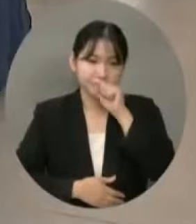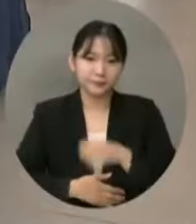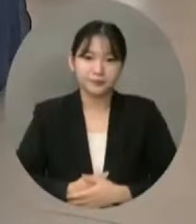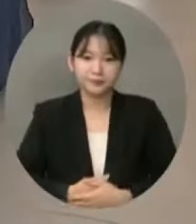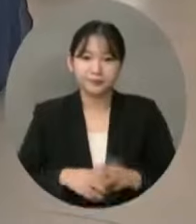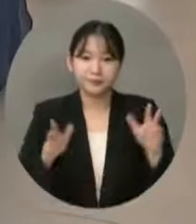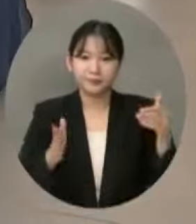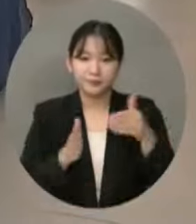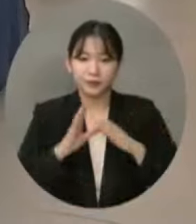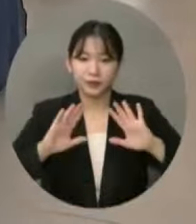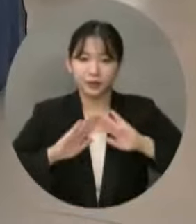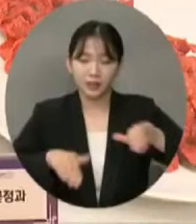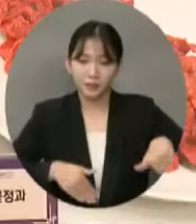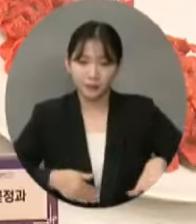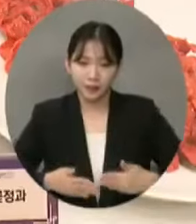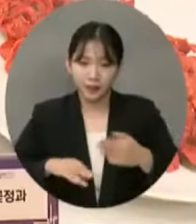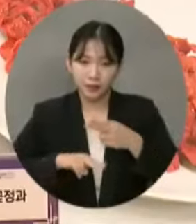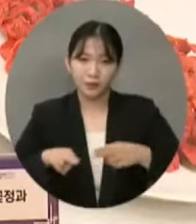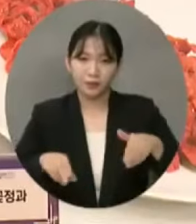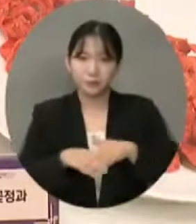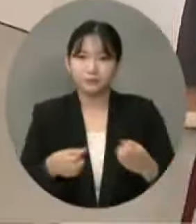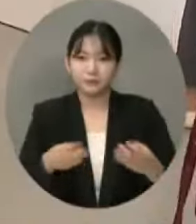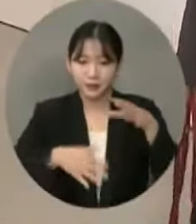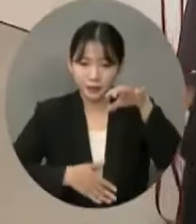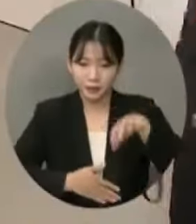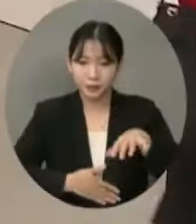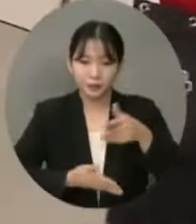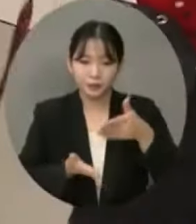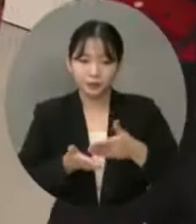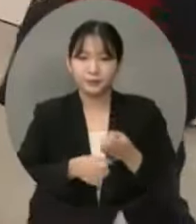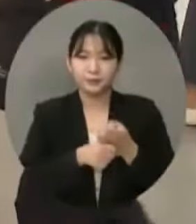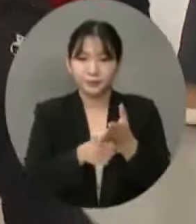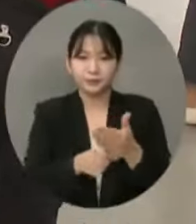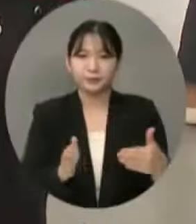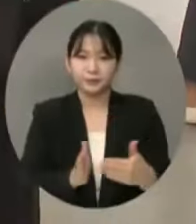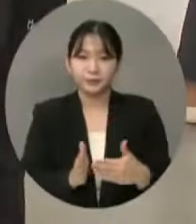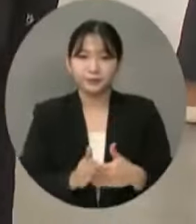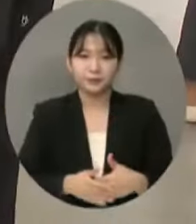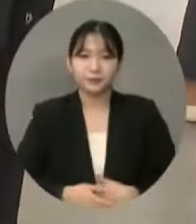지금까지 국제 남도 음식 문화 큰 잔치 현장에서 MBC 뉴스 서희령입니다.